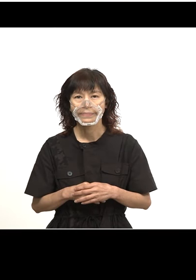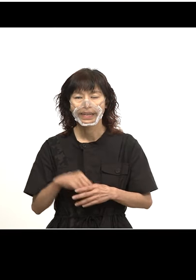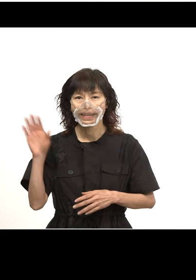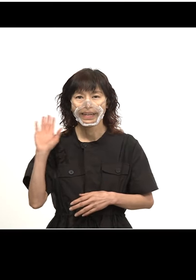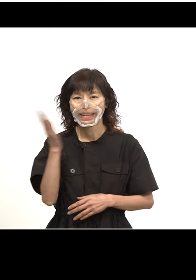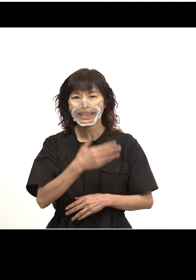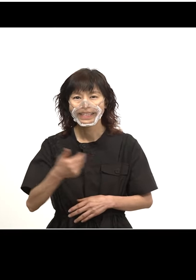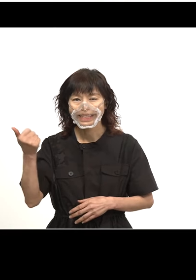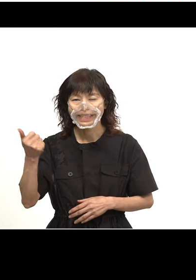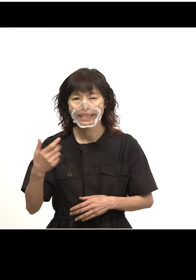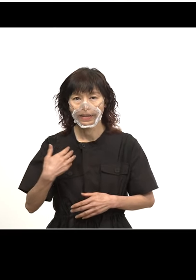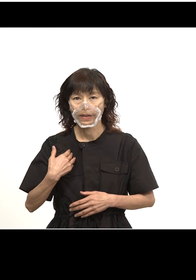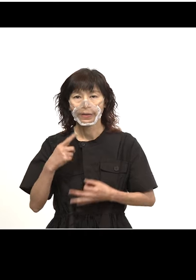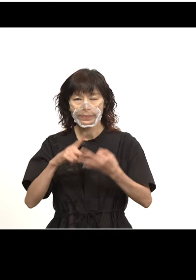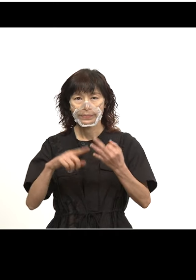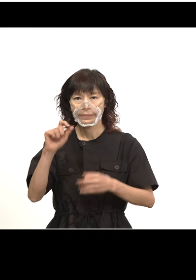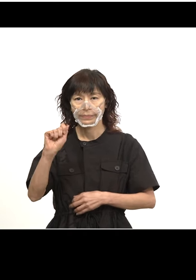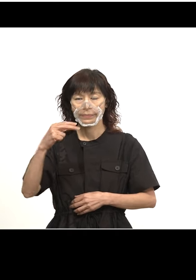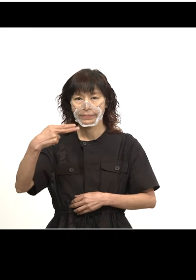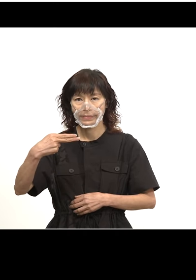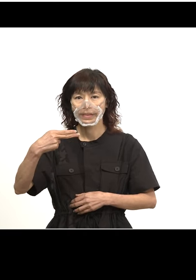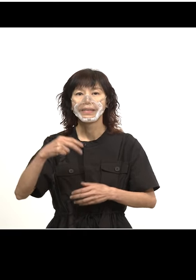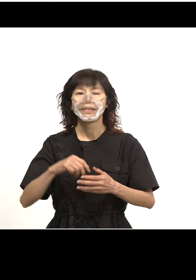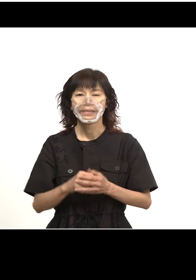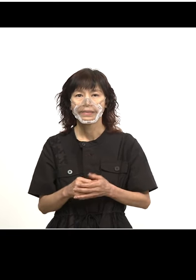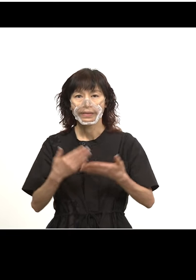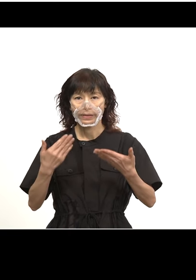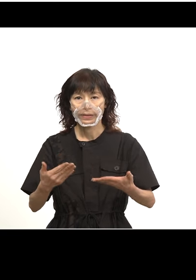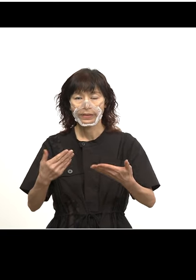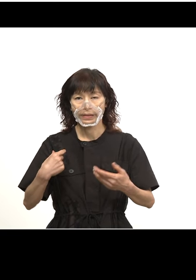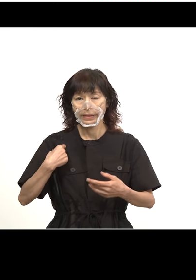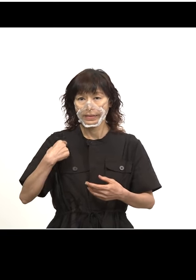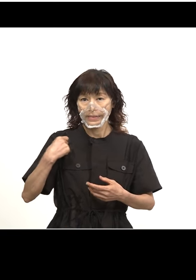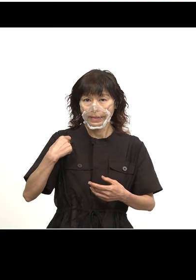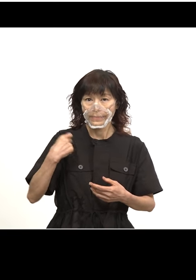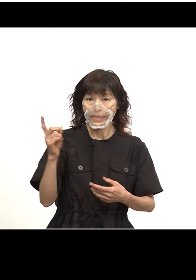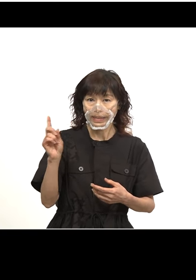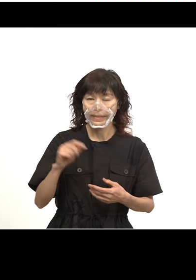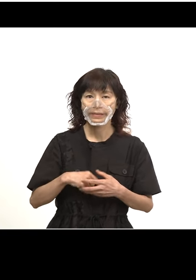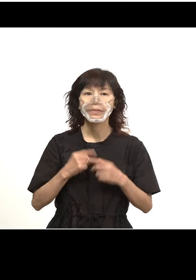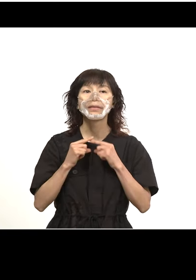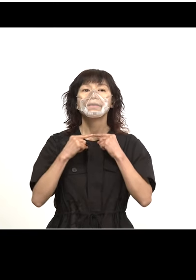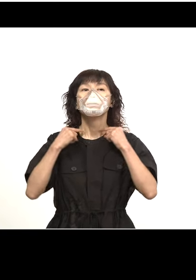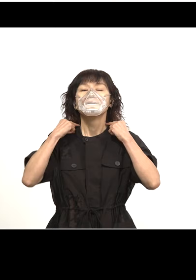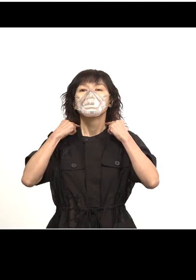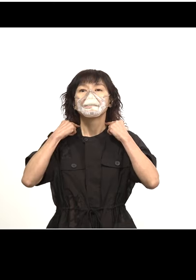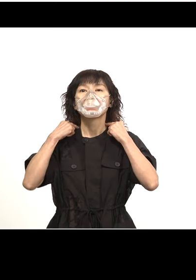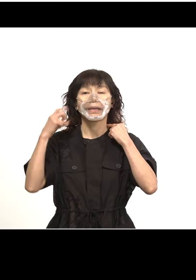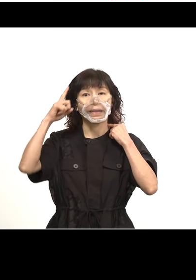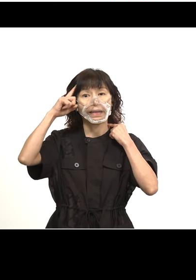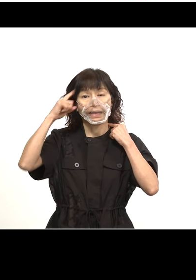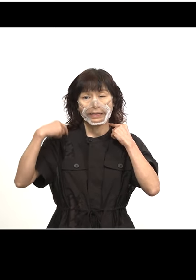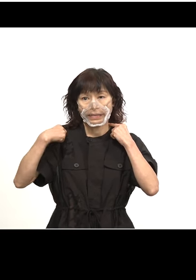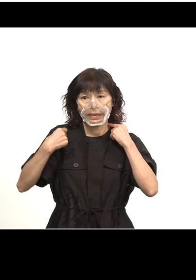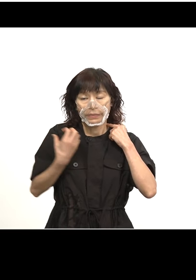Hello， 大家好，我是 Tisa 何家坤，我今日系着住一件高领黑白花